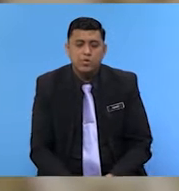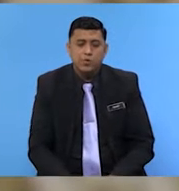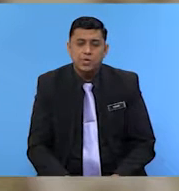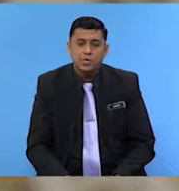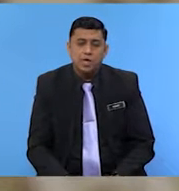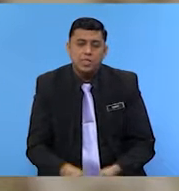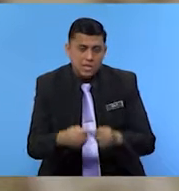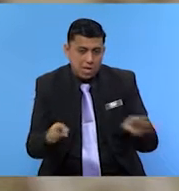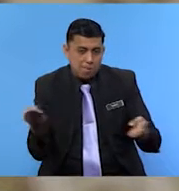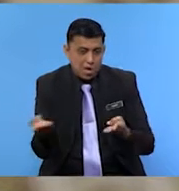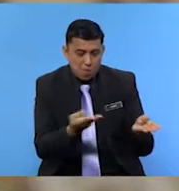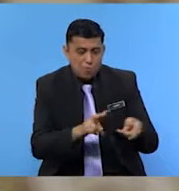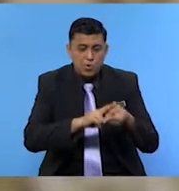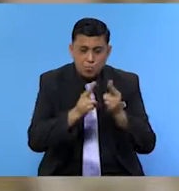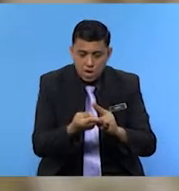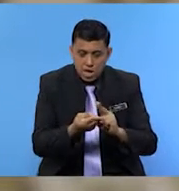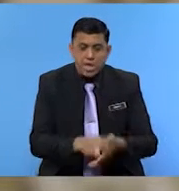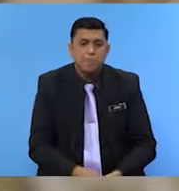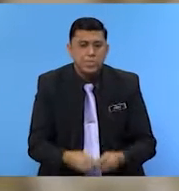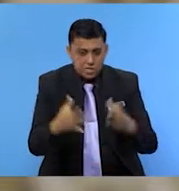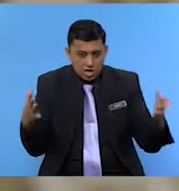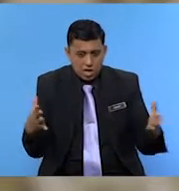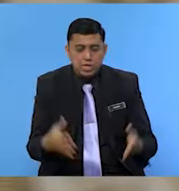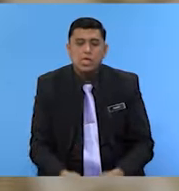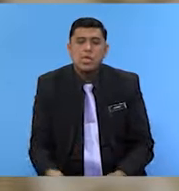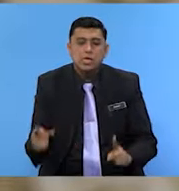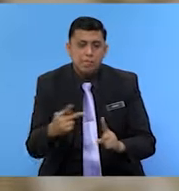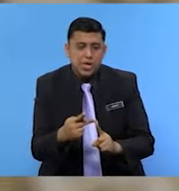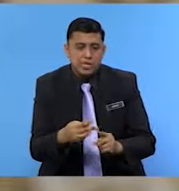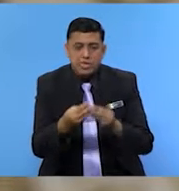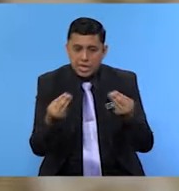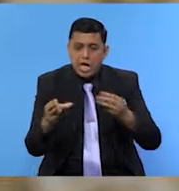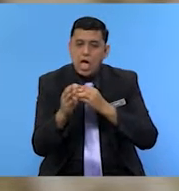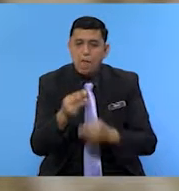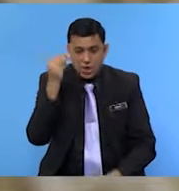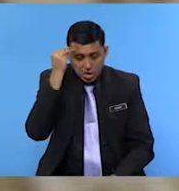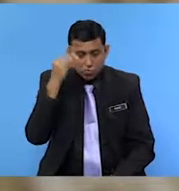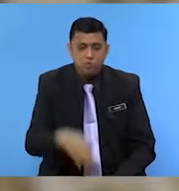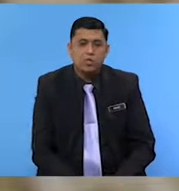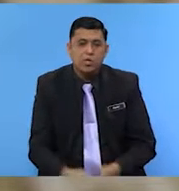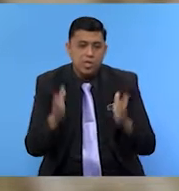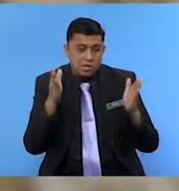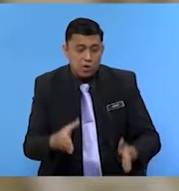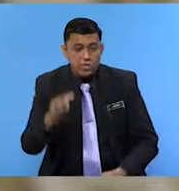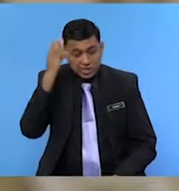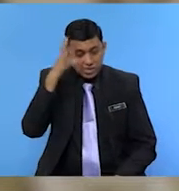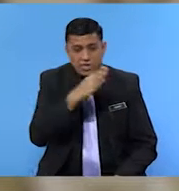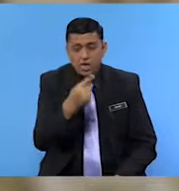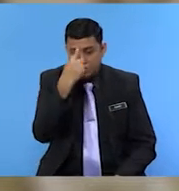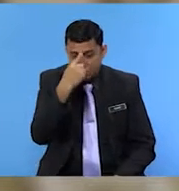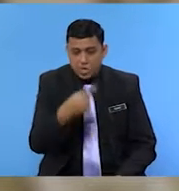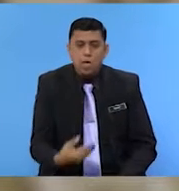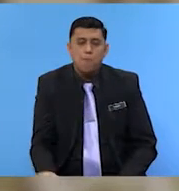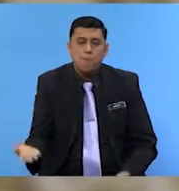telah membawa perubahan yang besar kepada komposisi penduduk di tanah Melayu. Pada masa tersebut, orang Cina dan orang India